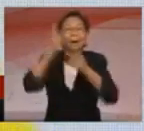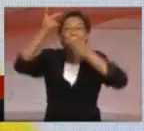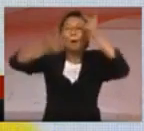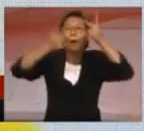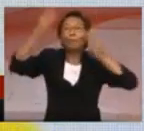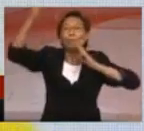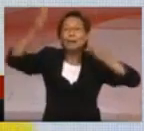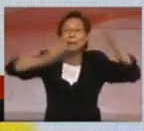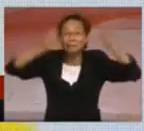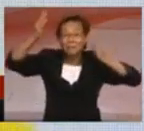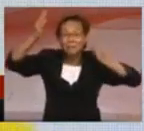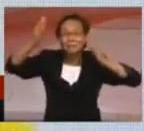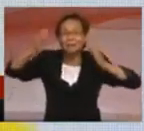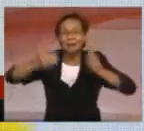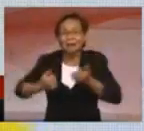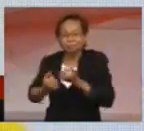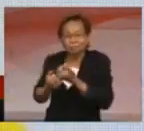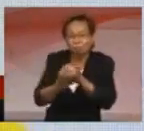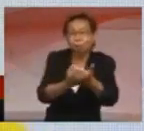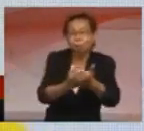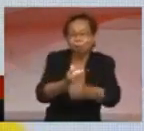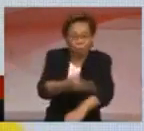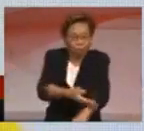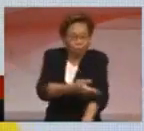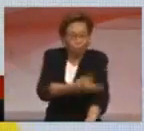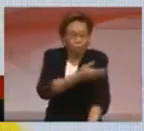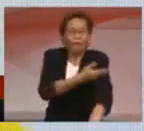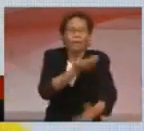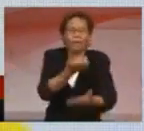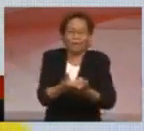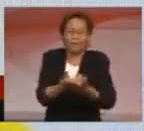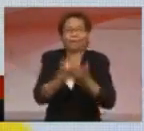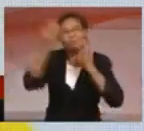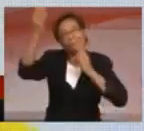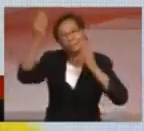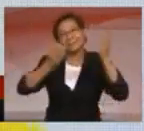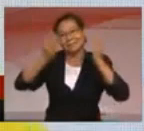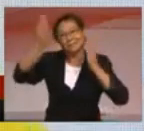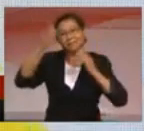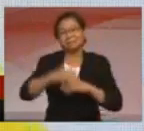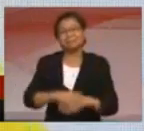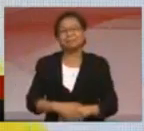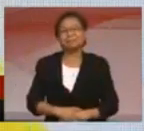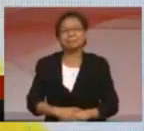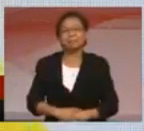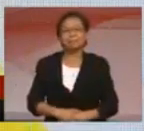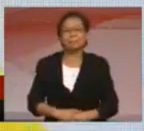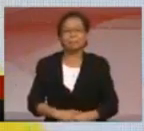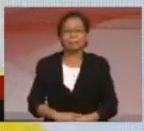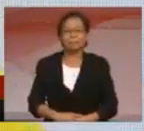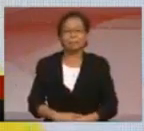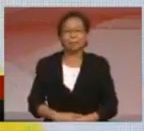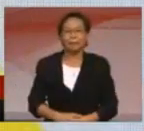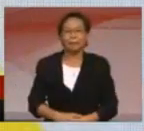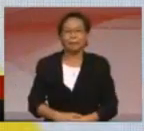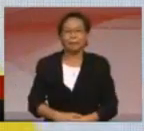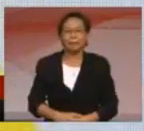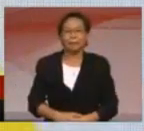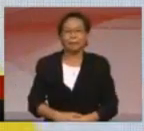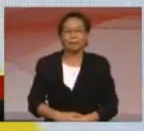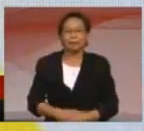akan menyumbangkan kepada fasa pemulihan ekonomi negara ini. Dan berdasarkan pada